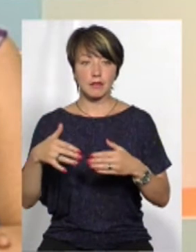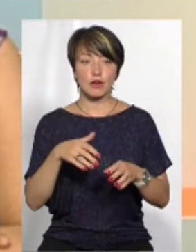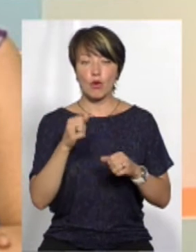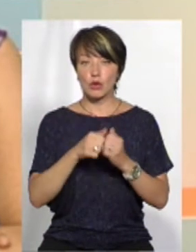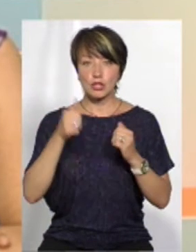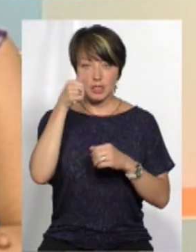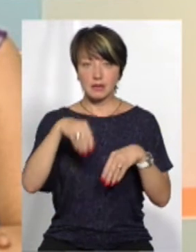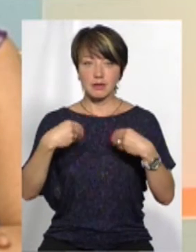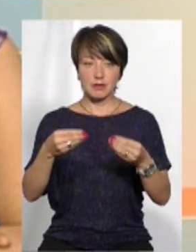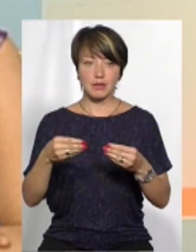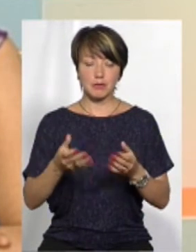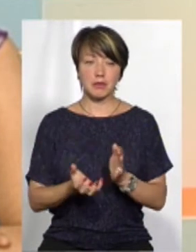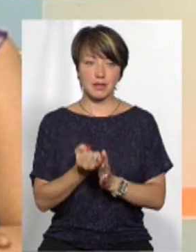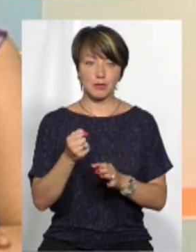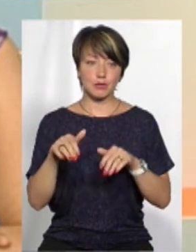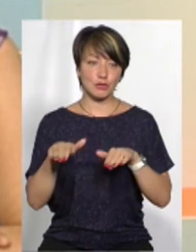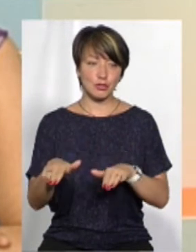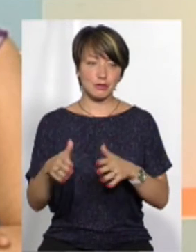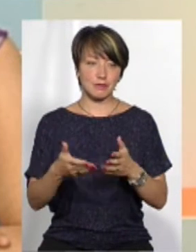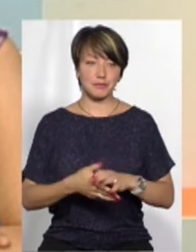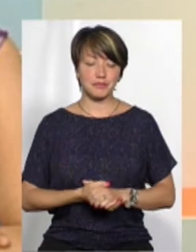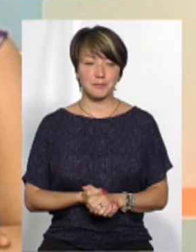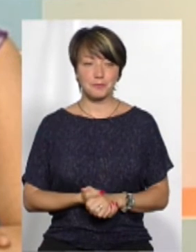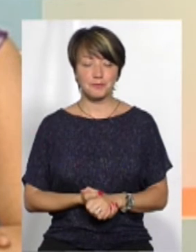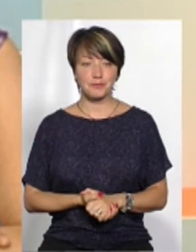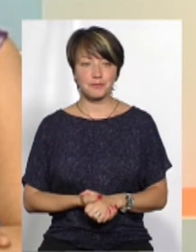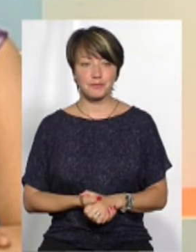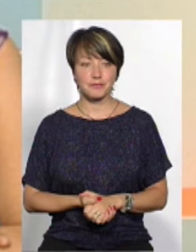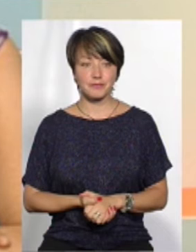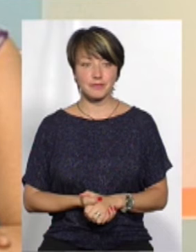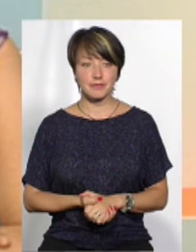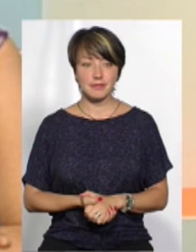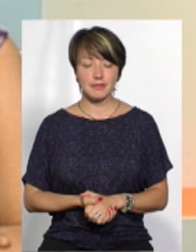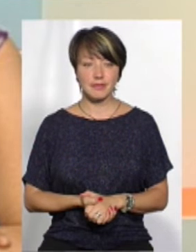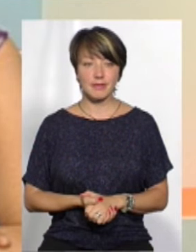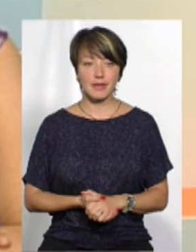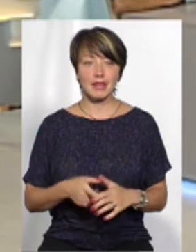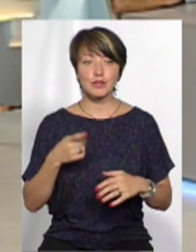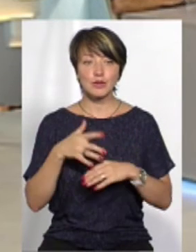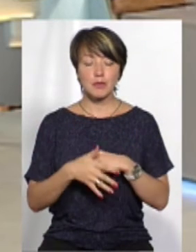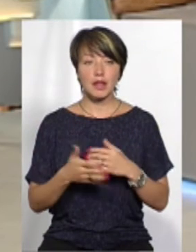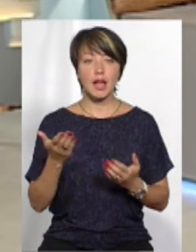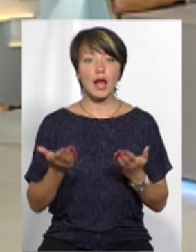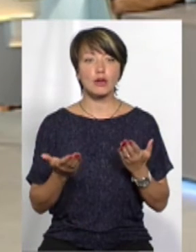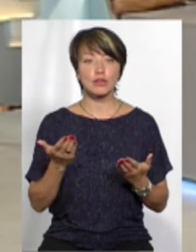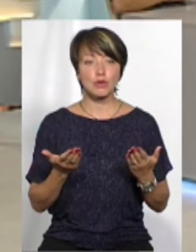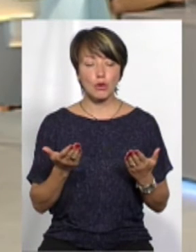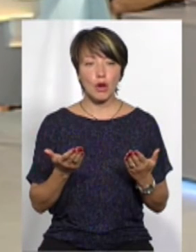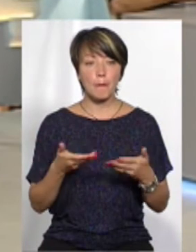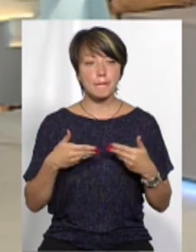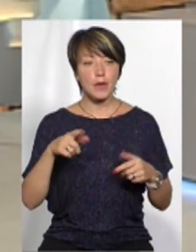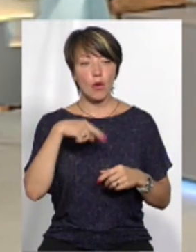кожен рік можемо їм надавати велику кількість банерів для того, щоб вони шили свої сумки. Зрозуміло. Якщо